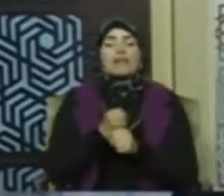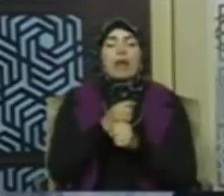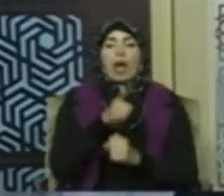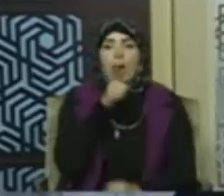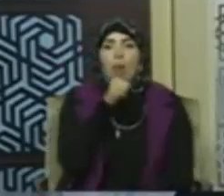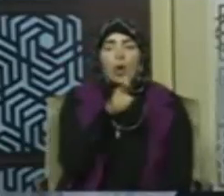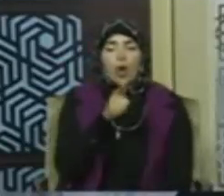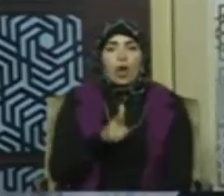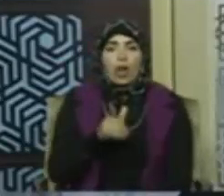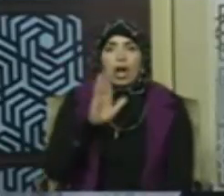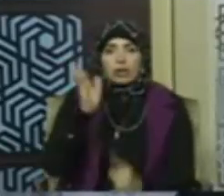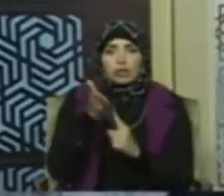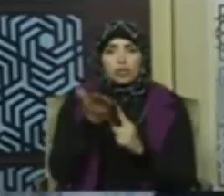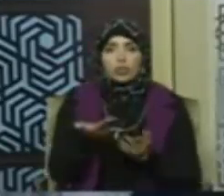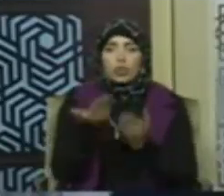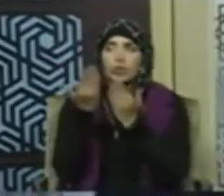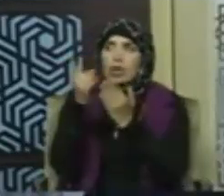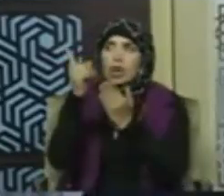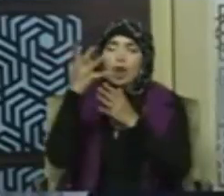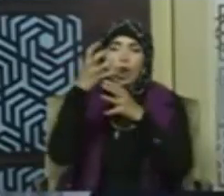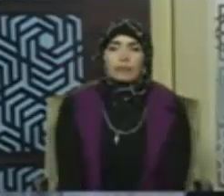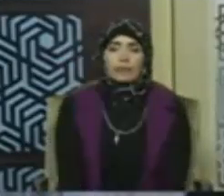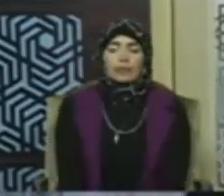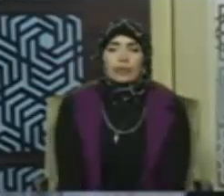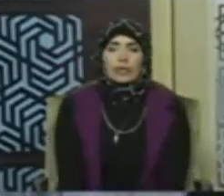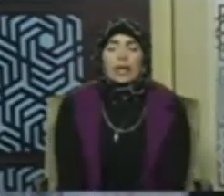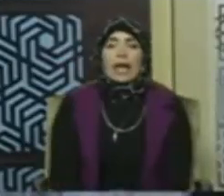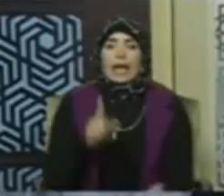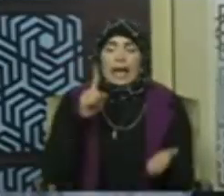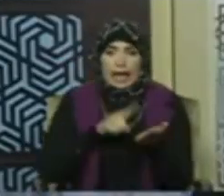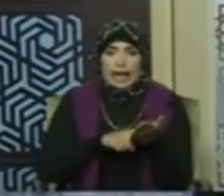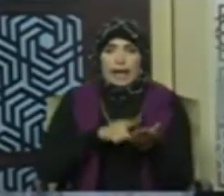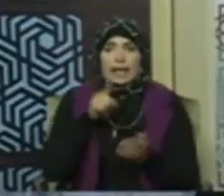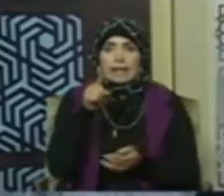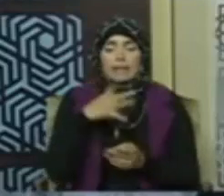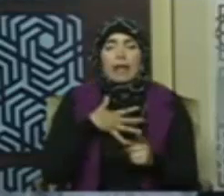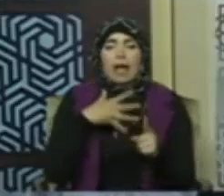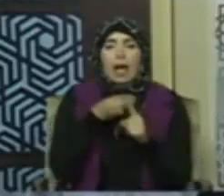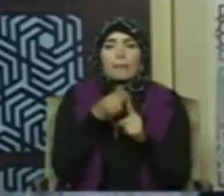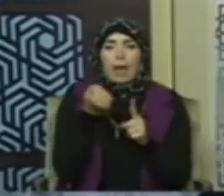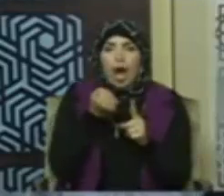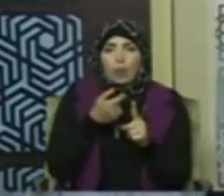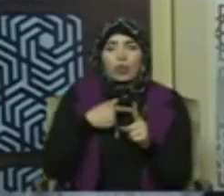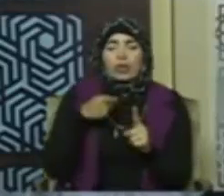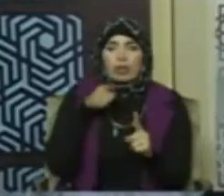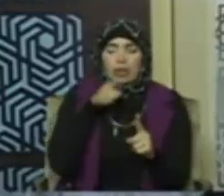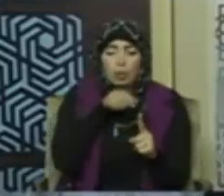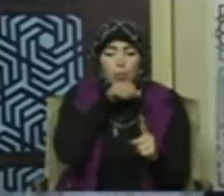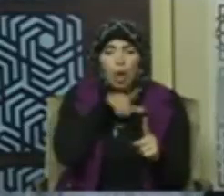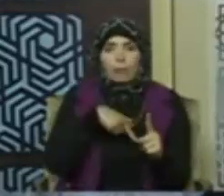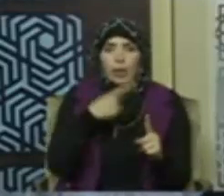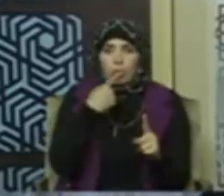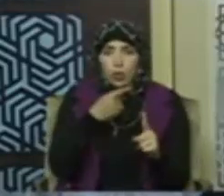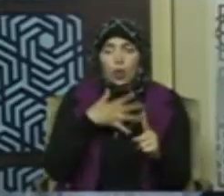وقال صلى الله عليه وسلم: إن أحبكم إلي